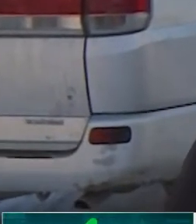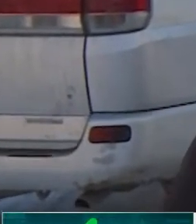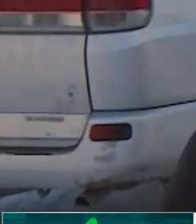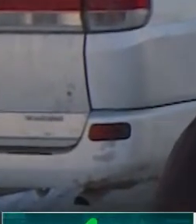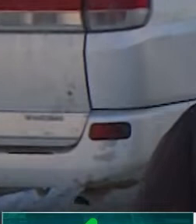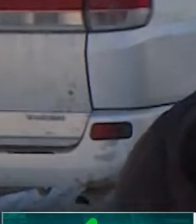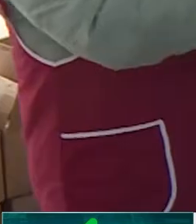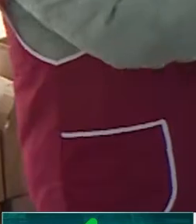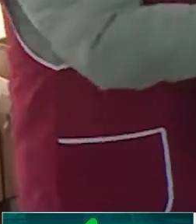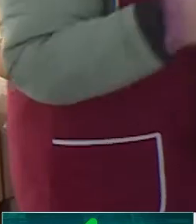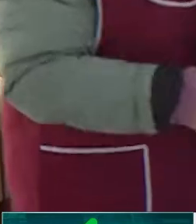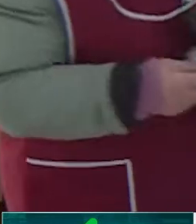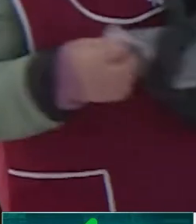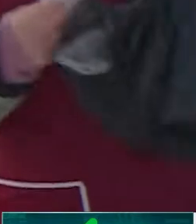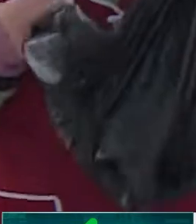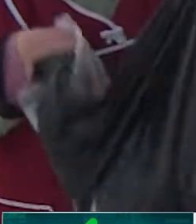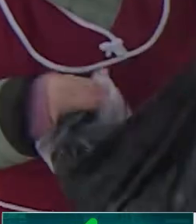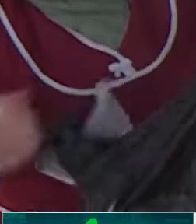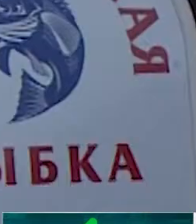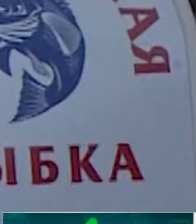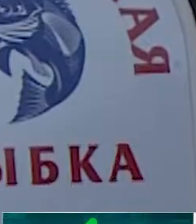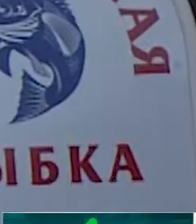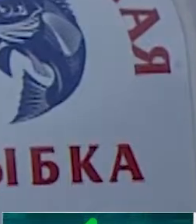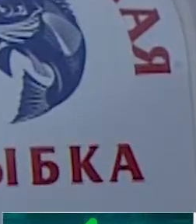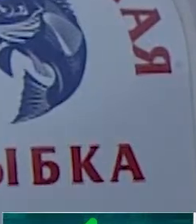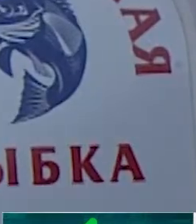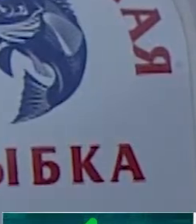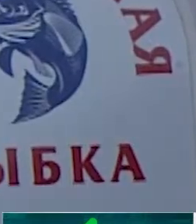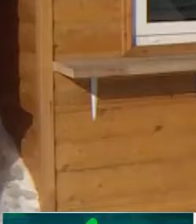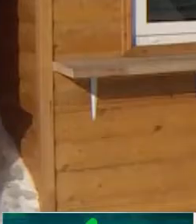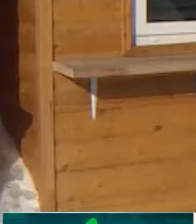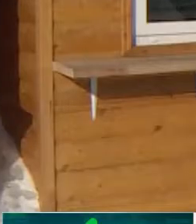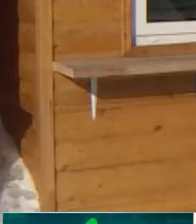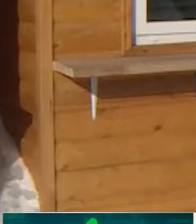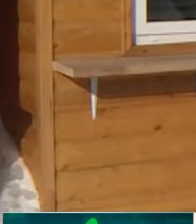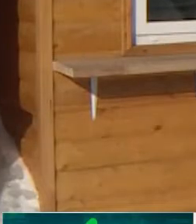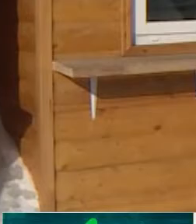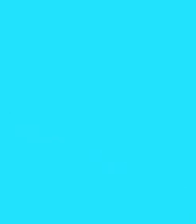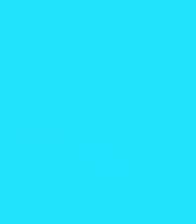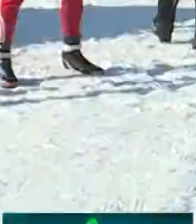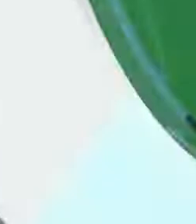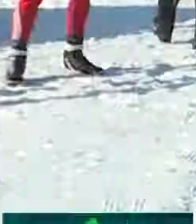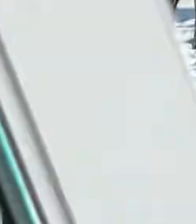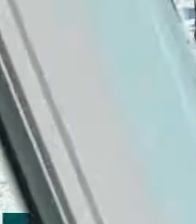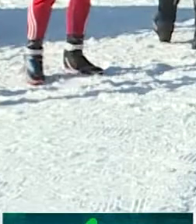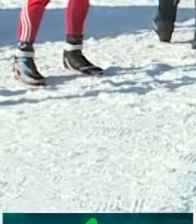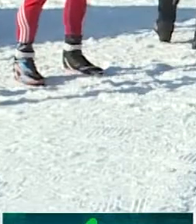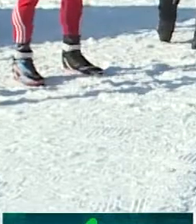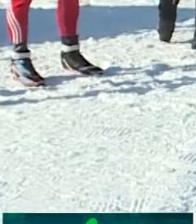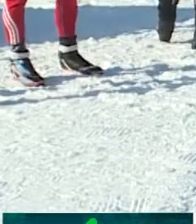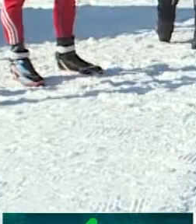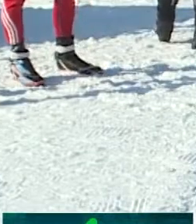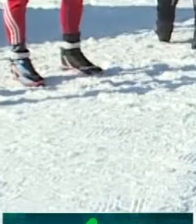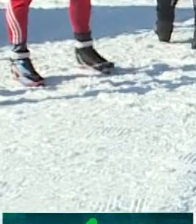этими ярмарками. Недорого и вкусно. На торговой площадке у Дома торговли прошла ярмарка морепродуктов. Быстрой